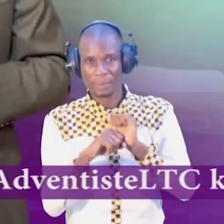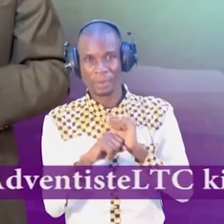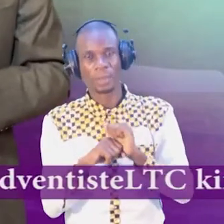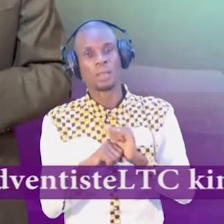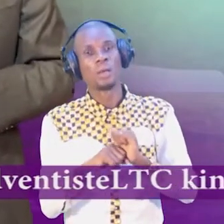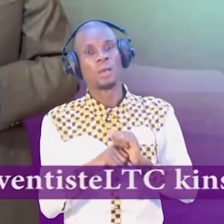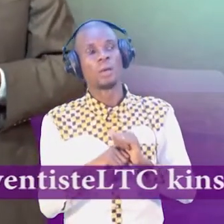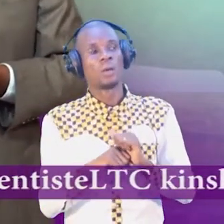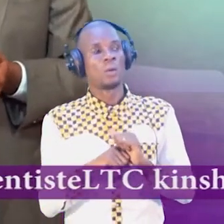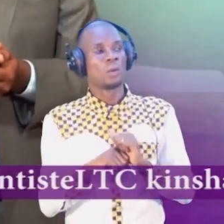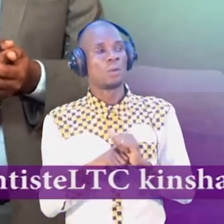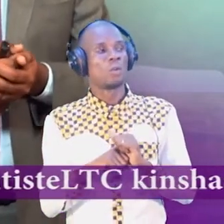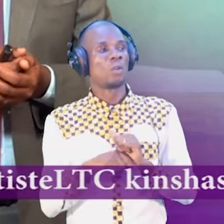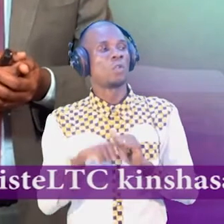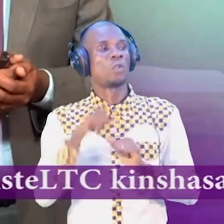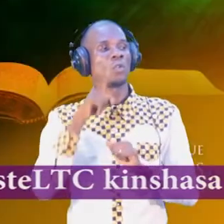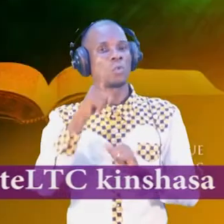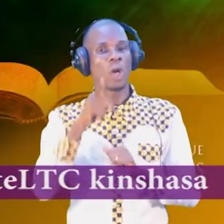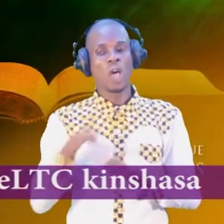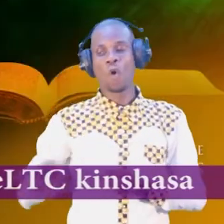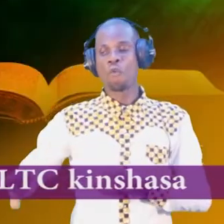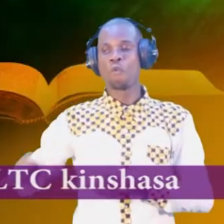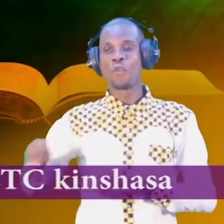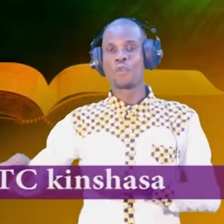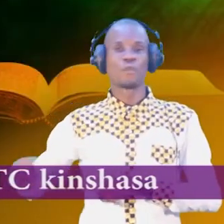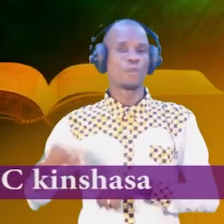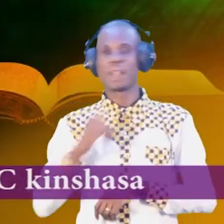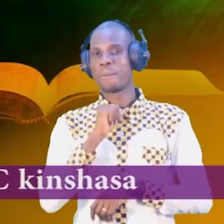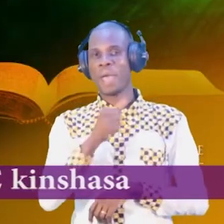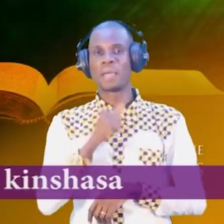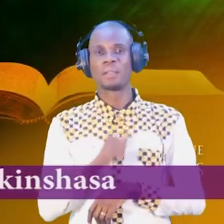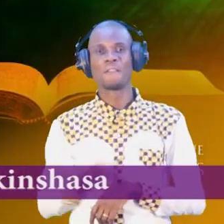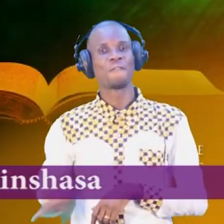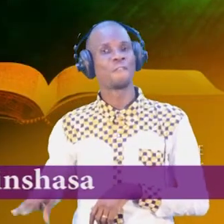tokeba tala sika wa mobeko ya mwambe